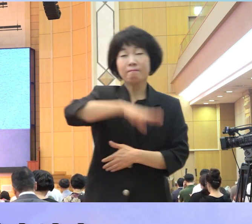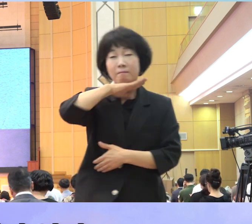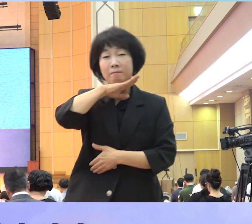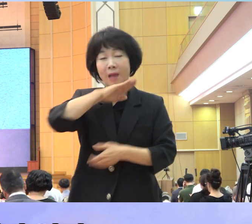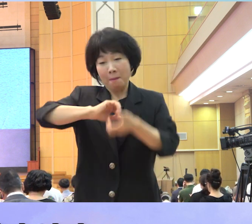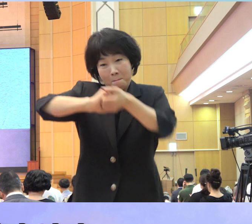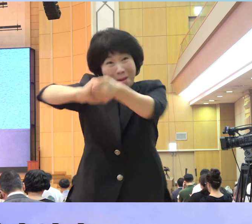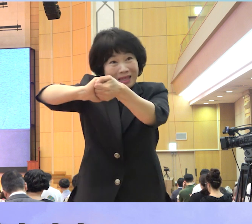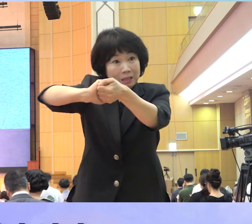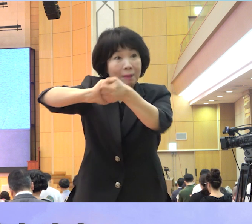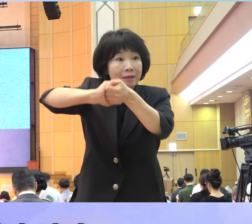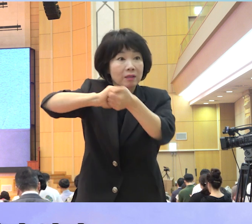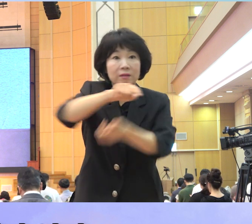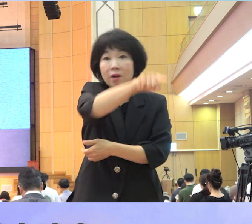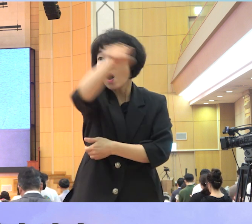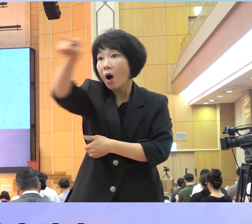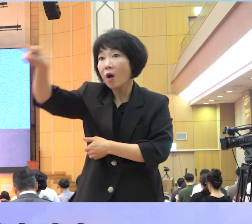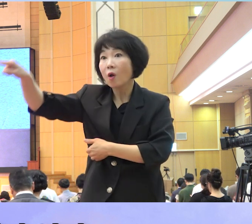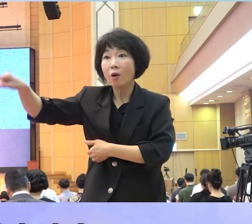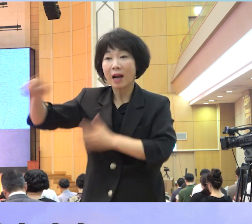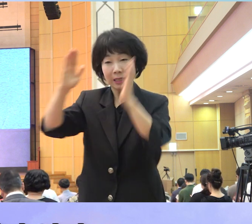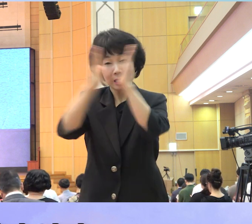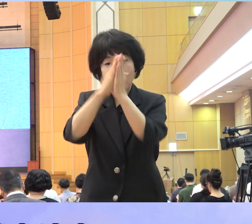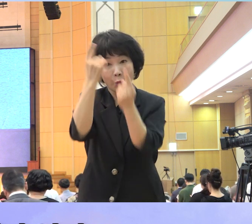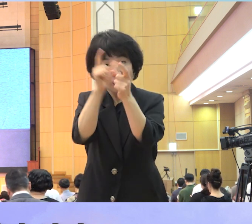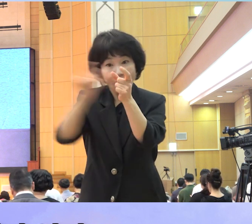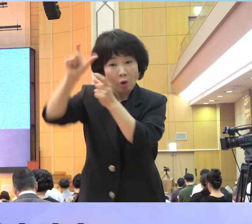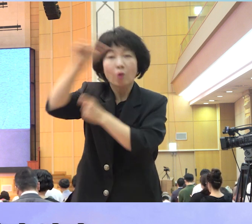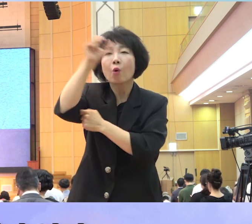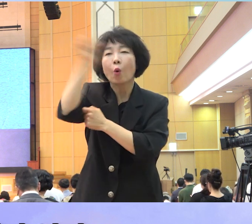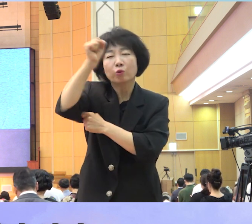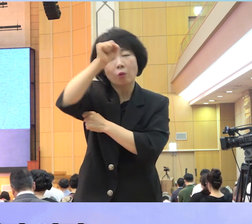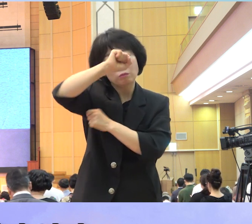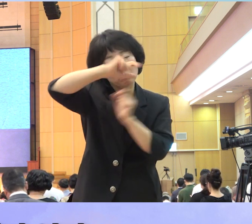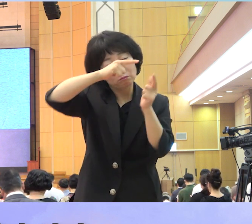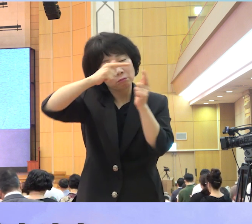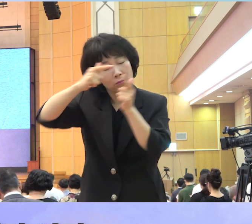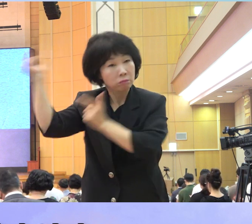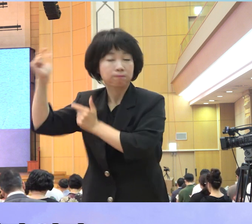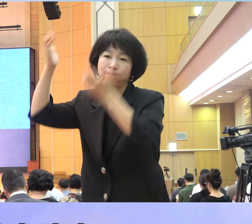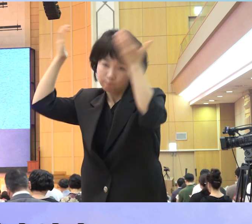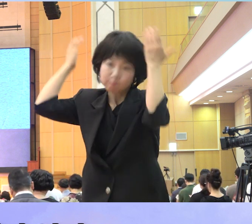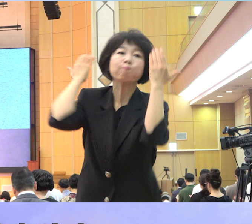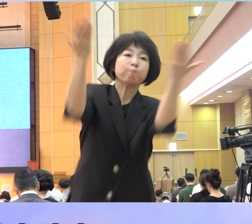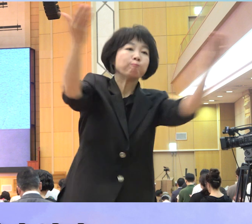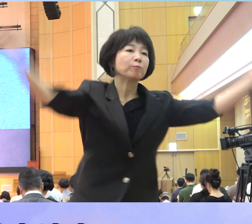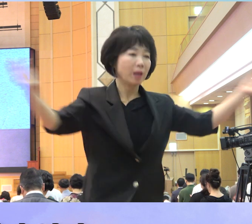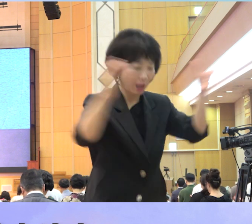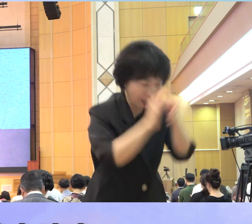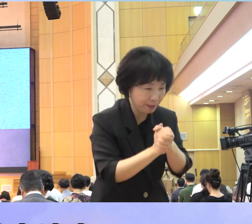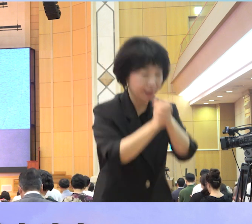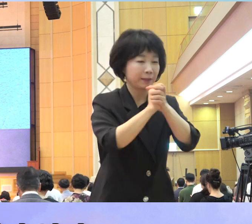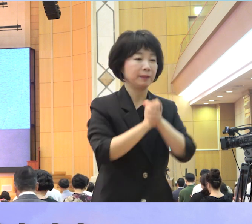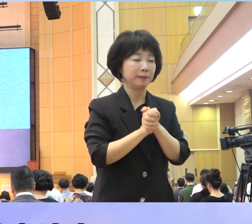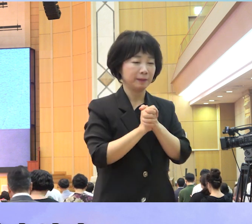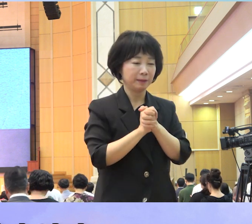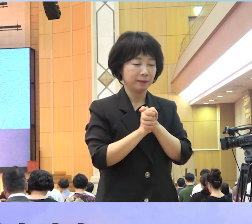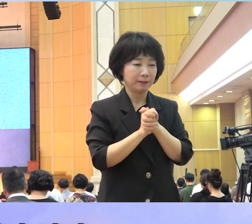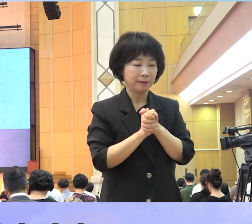기다리면 반드시 너가 구하는 것보다 더 넘치도록 능히 하실 주님이다.